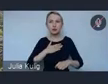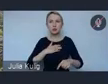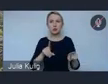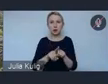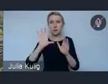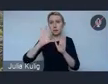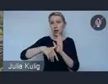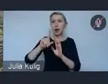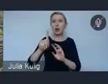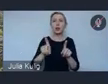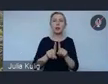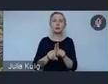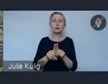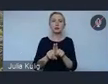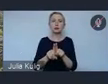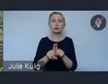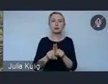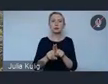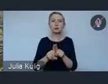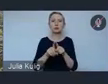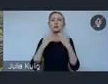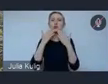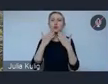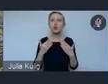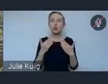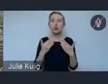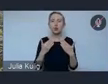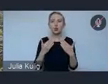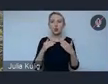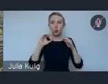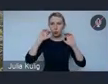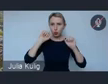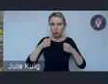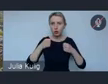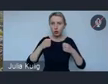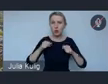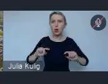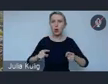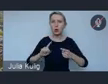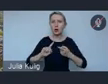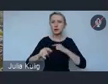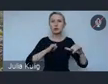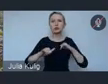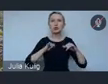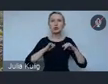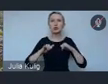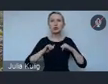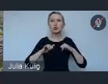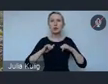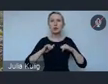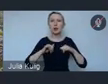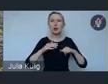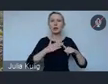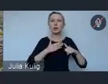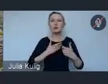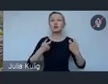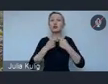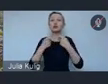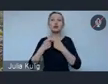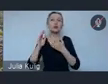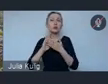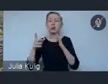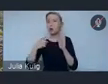ale też w dużej mierze Dzięki uporowi Organizacji Pozarządowych naszych naszych pa Żarów bez których